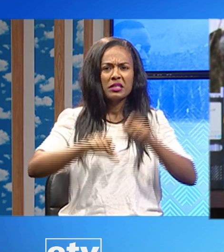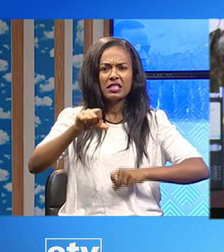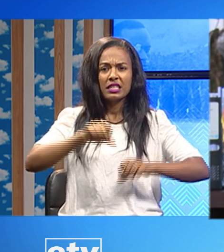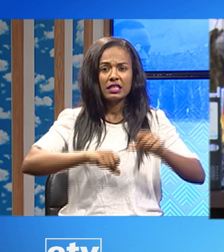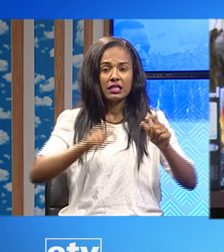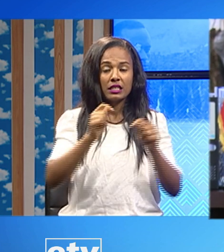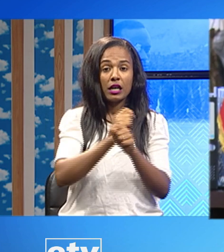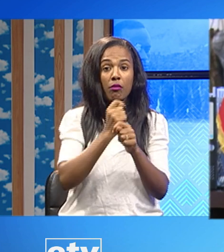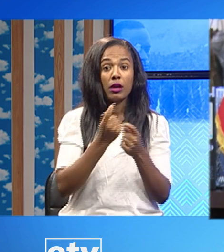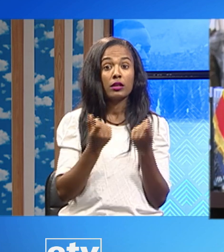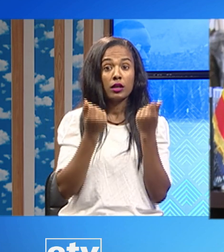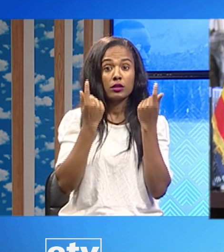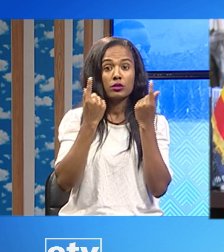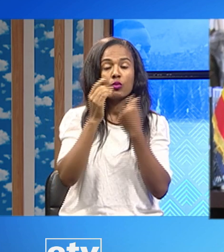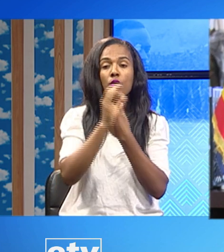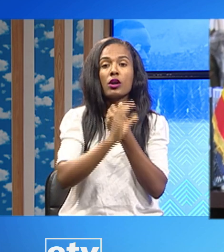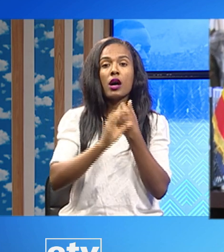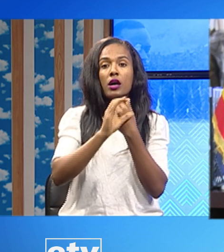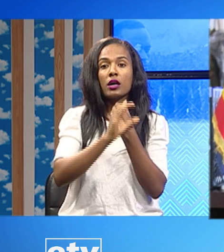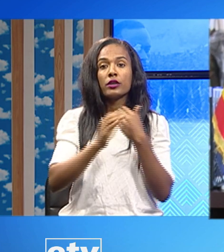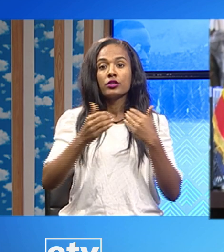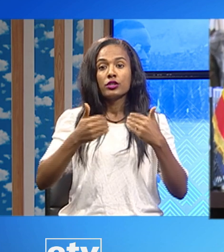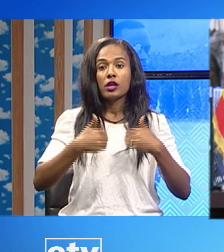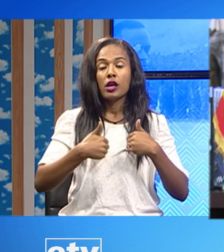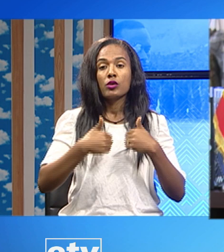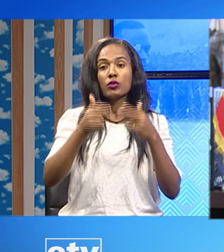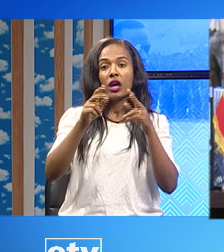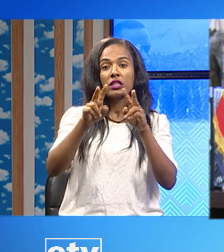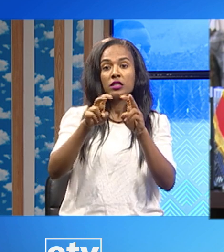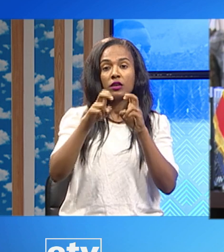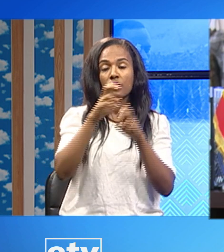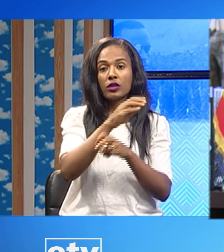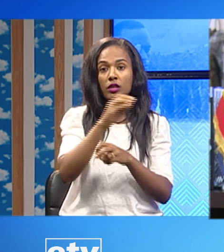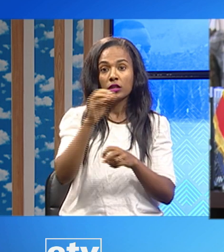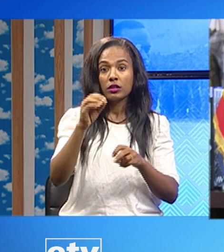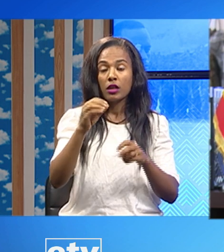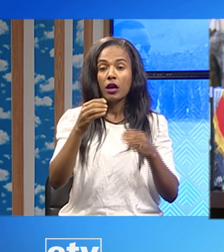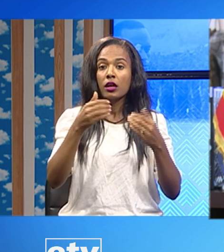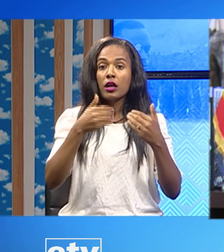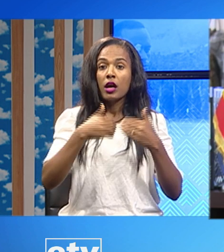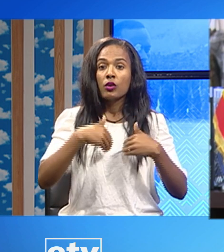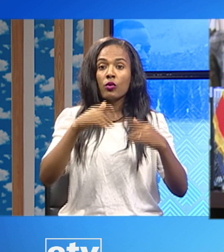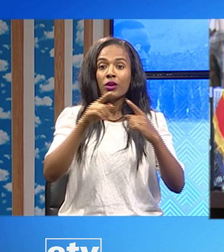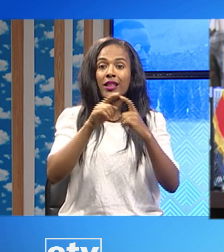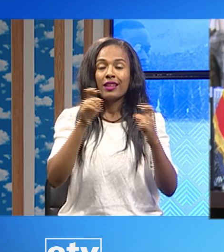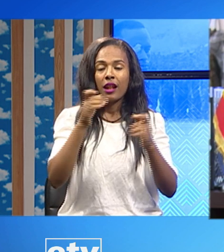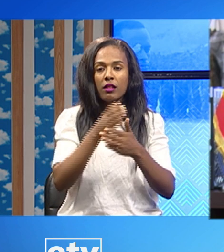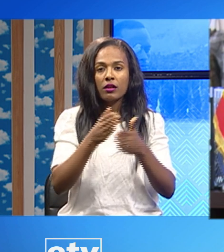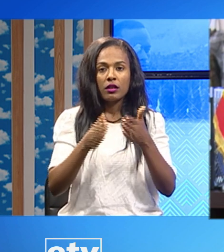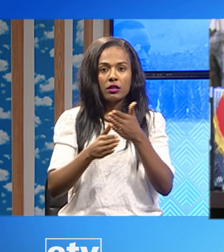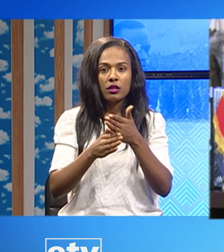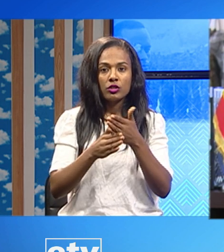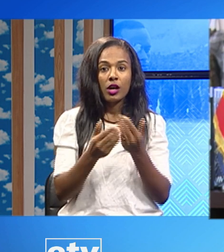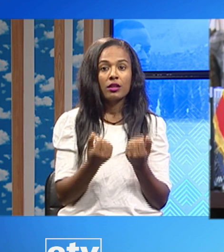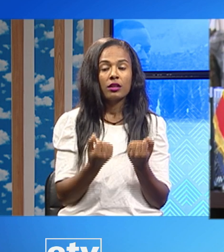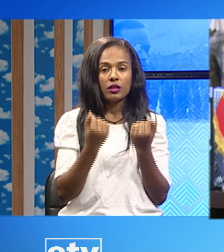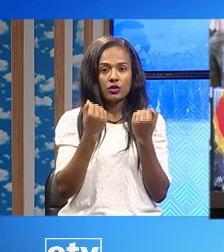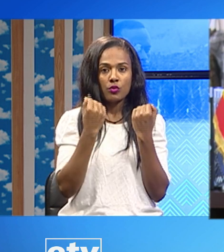ተገንዝቡ ለሀገራችን ያለውን አስከፊነትና ያላቸውን የጠላትነት ደረጃ በውል